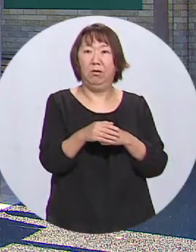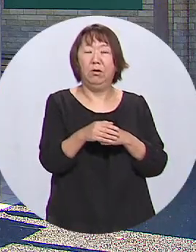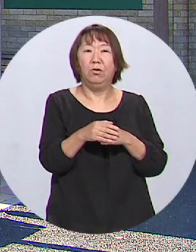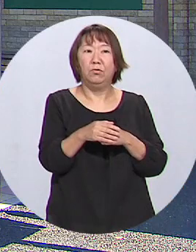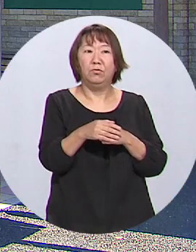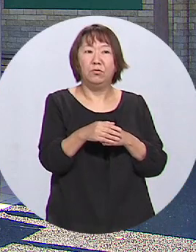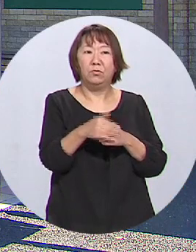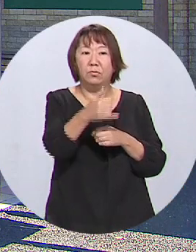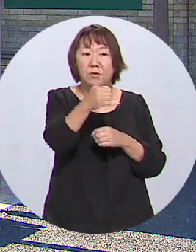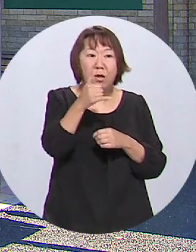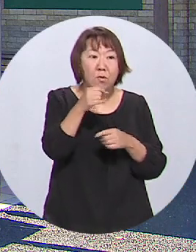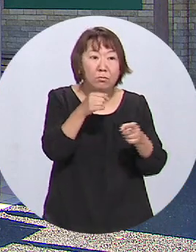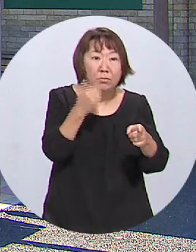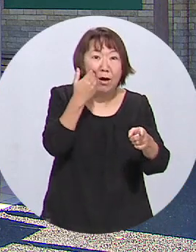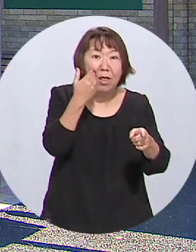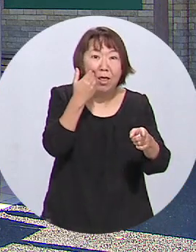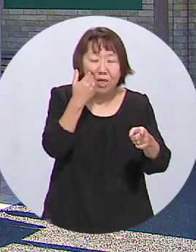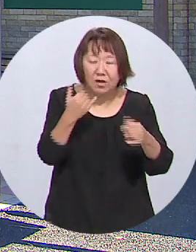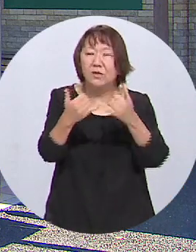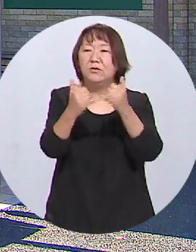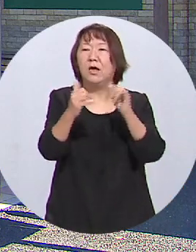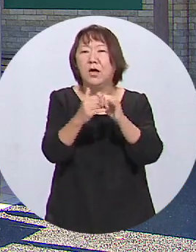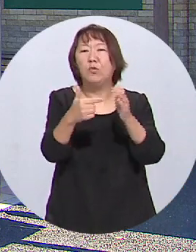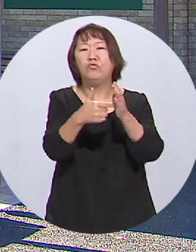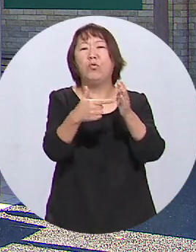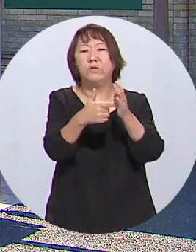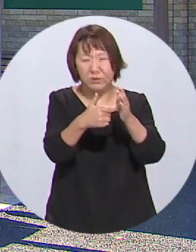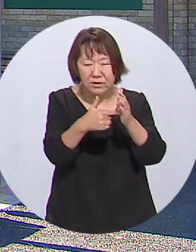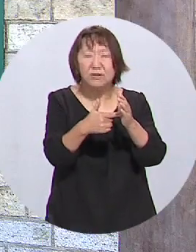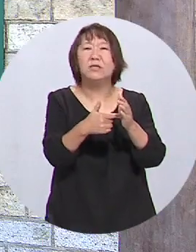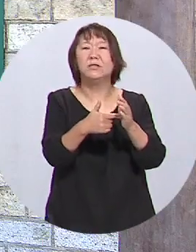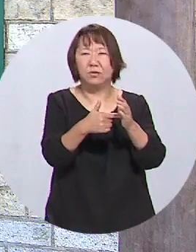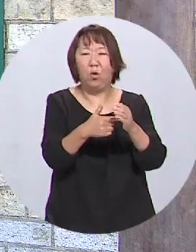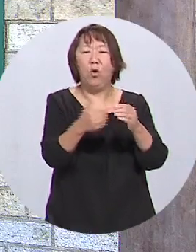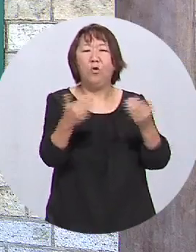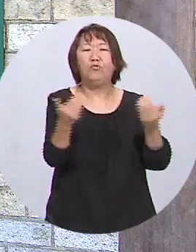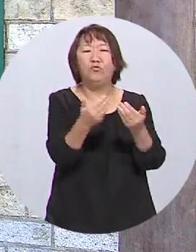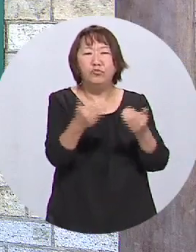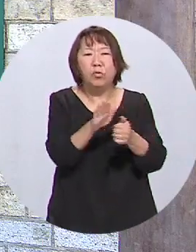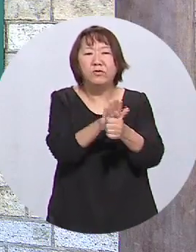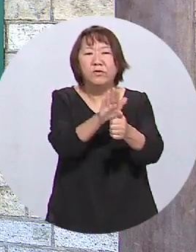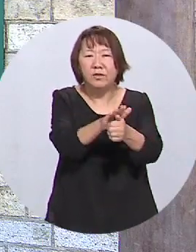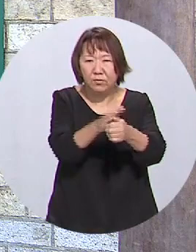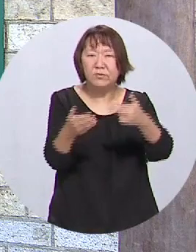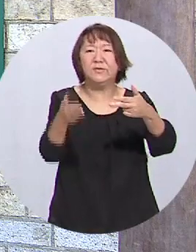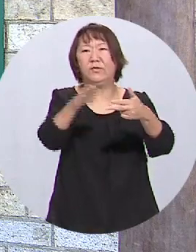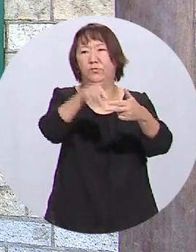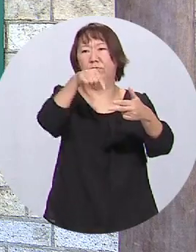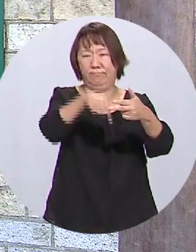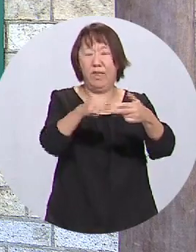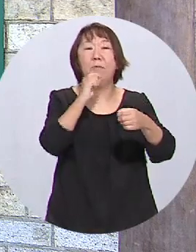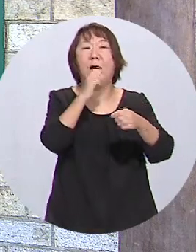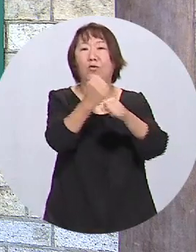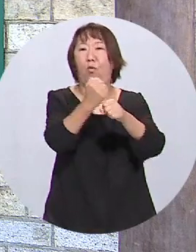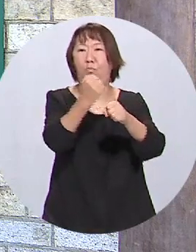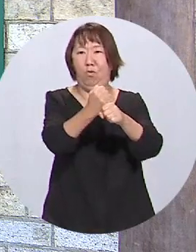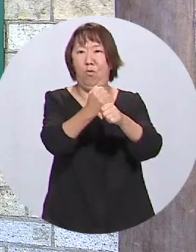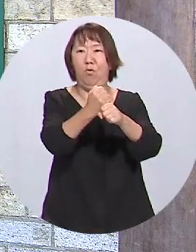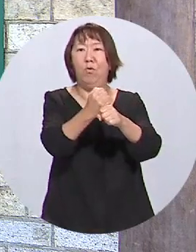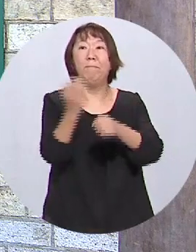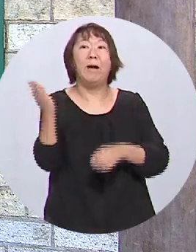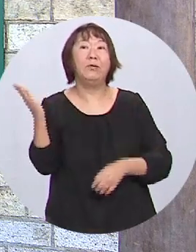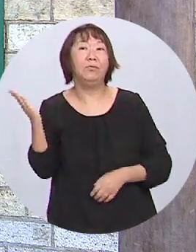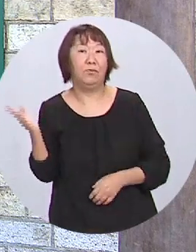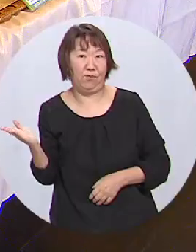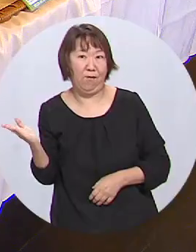その電話のお相手が社会福祉法人ひとつぶが就労支援の一環として運営するパン工房パンドノ